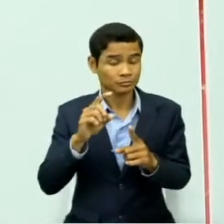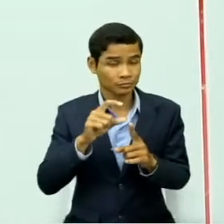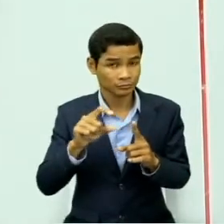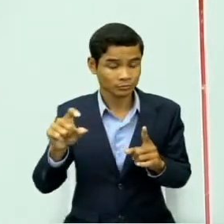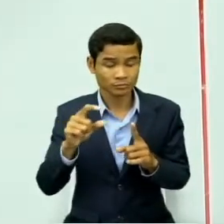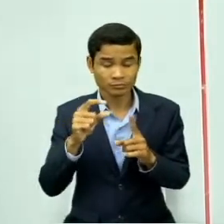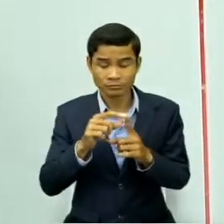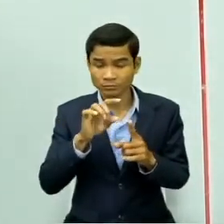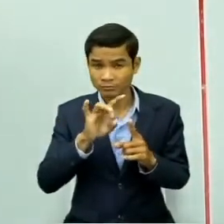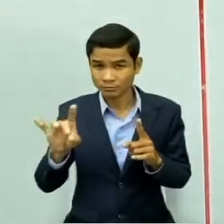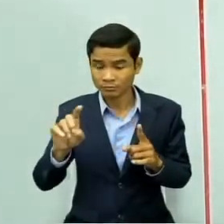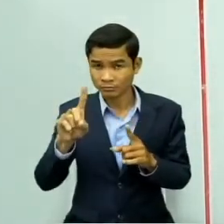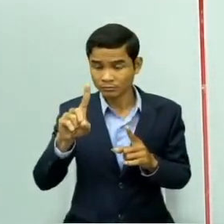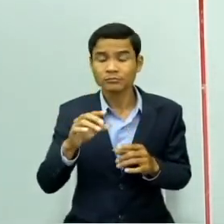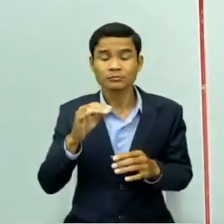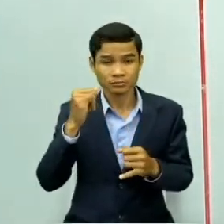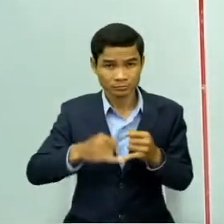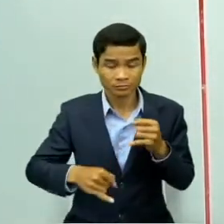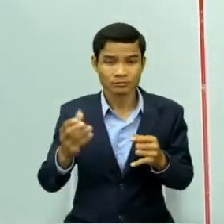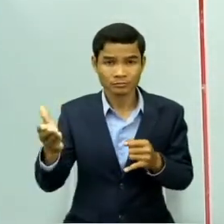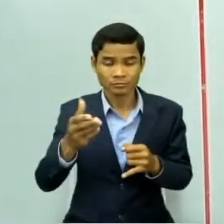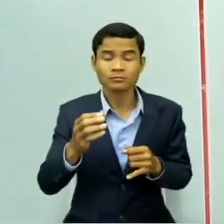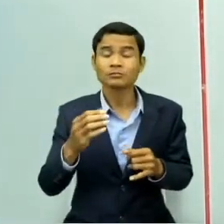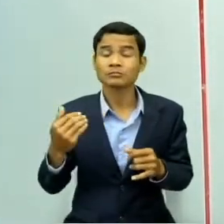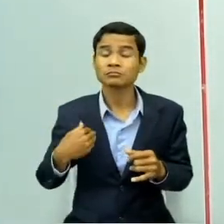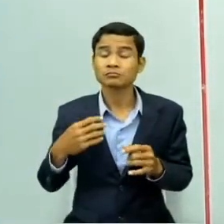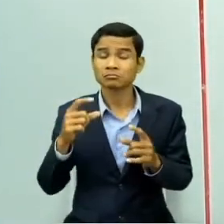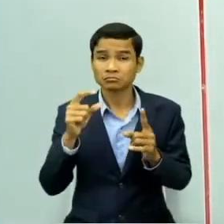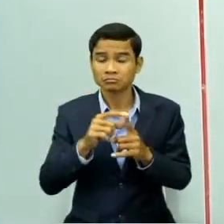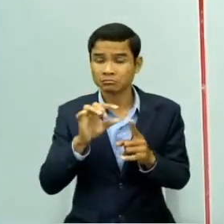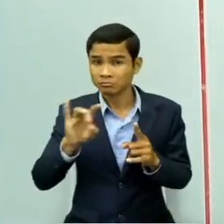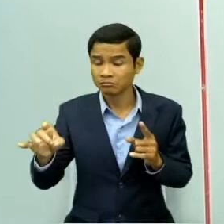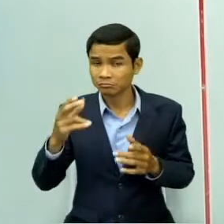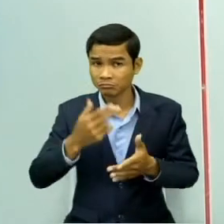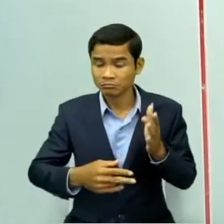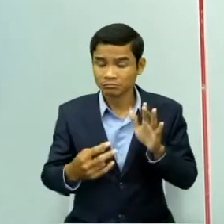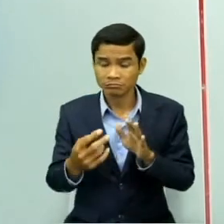ăn tình ốc nía. Ta này cổ mùi chiên ở vấy.